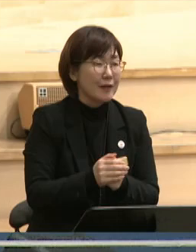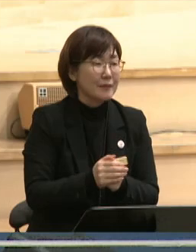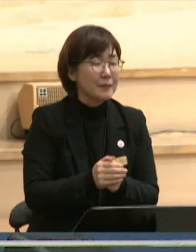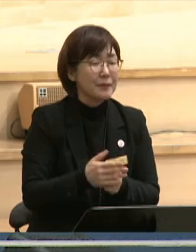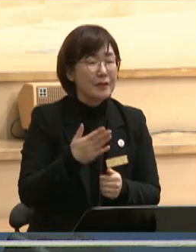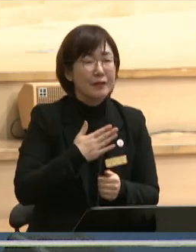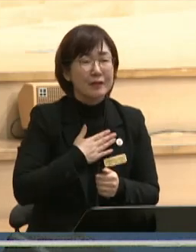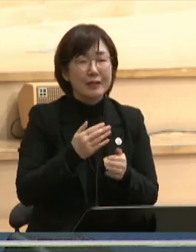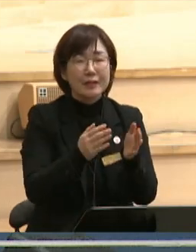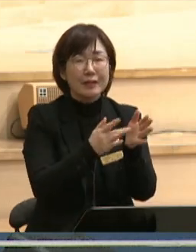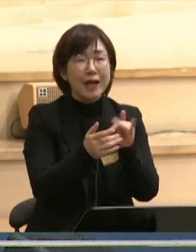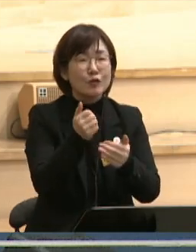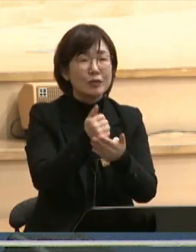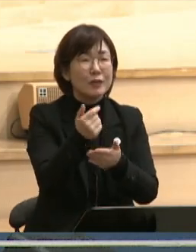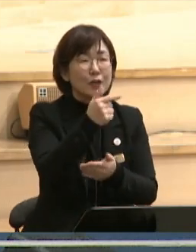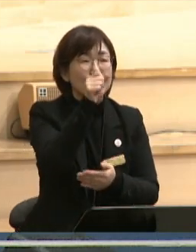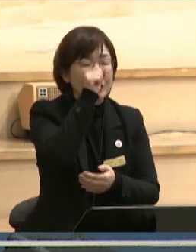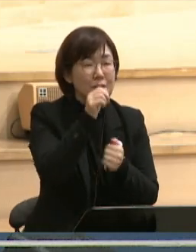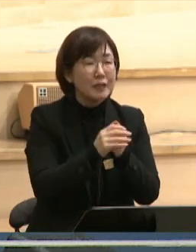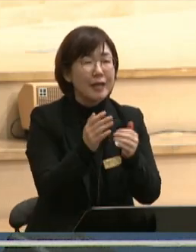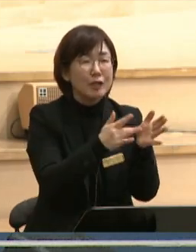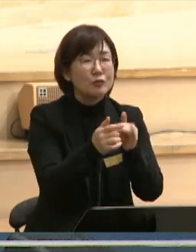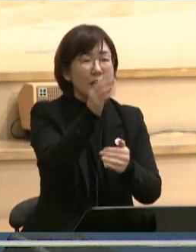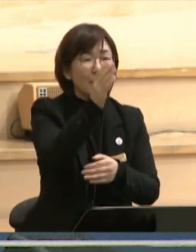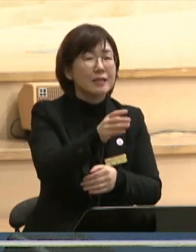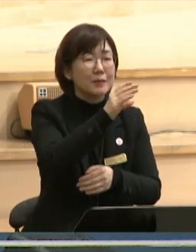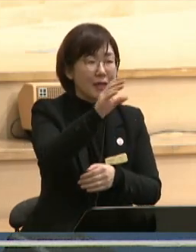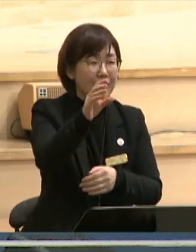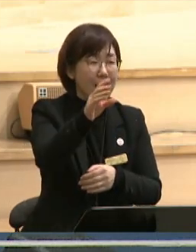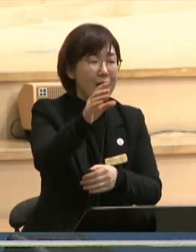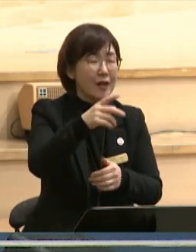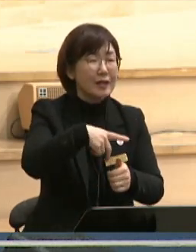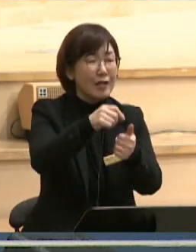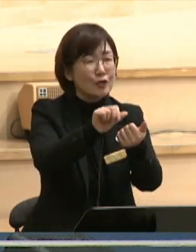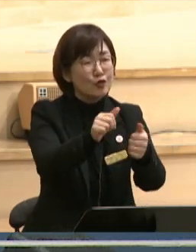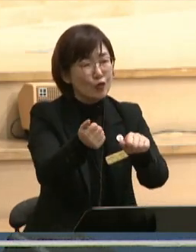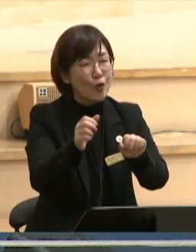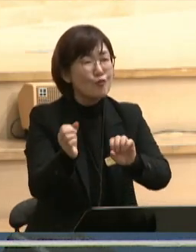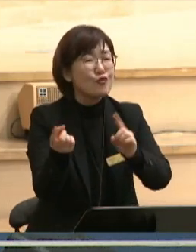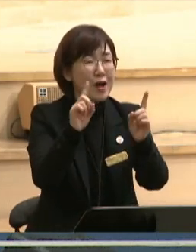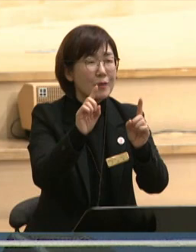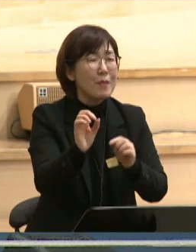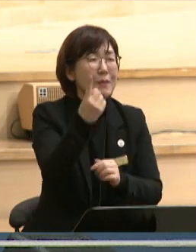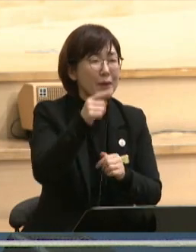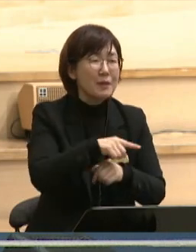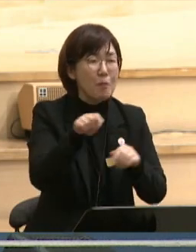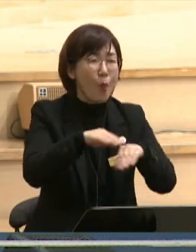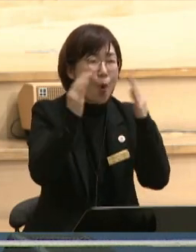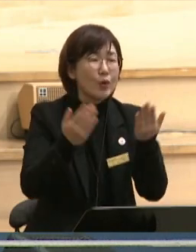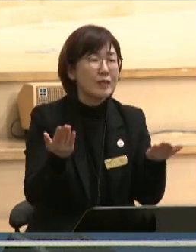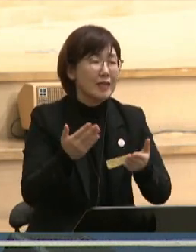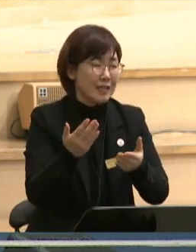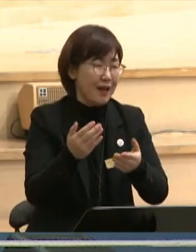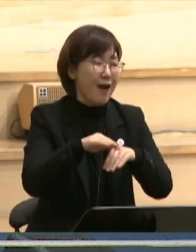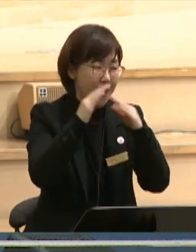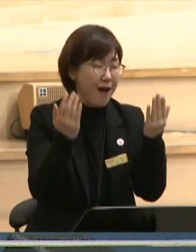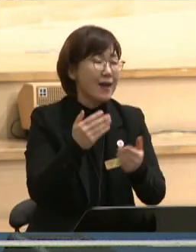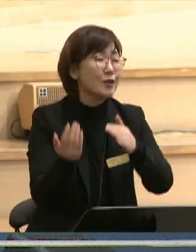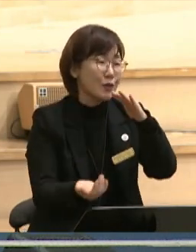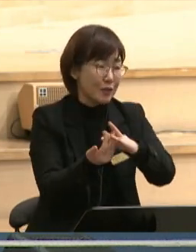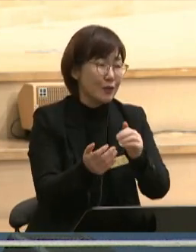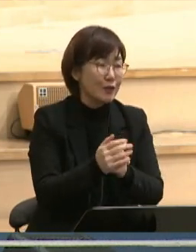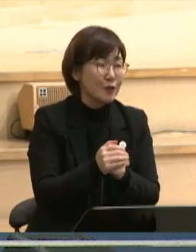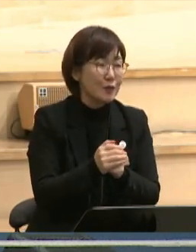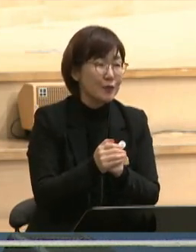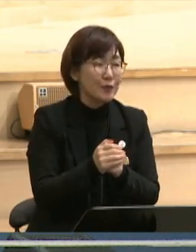예수님의 십자가로이 모든 일이 이루어진 것입니다 여러분 예수님이 십자가에 달려 죽으심으로 엄청난 일들이 일어난